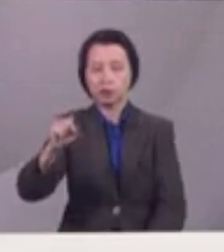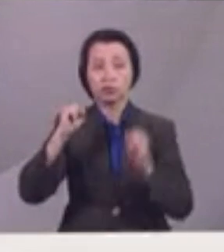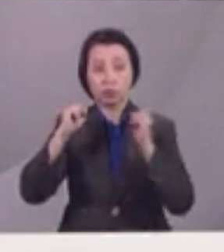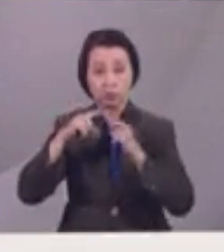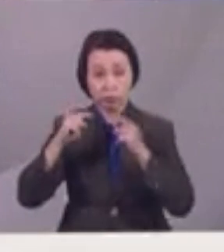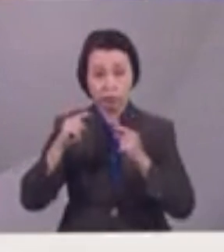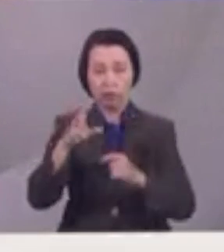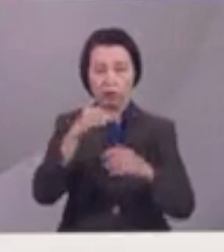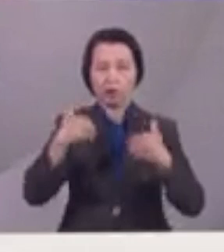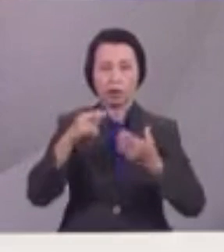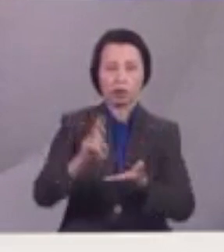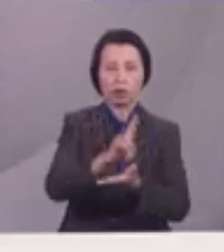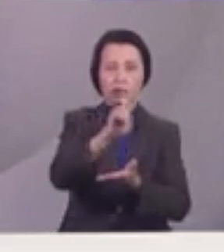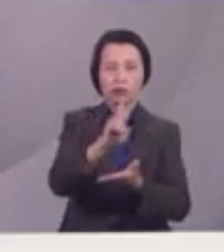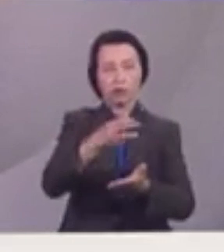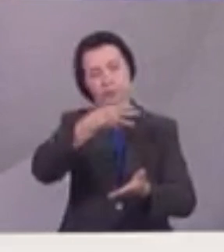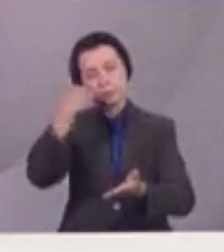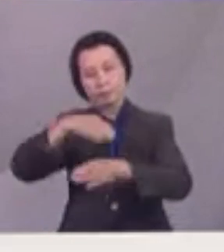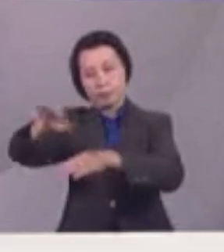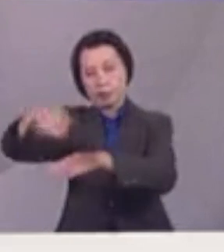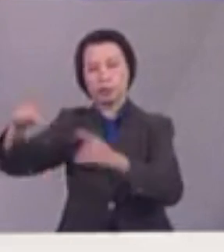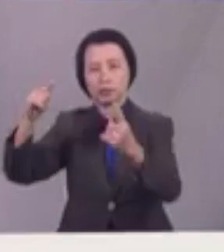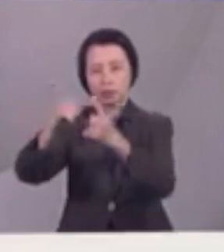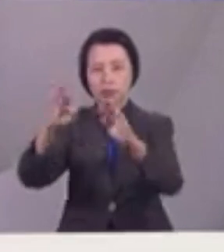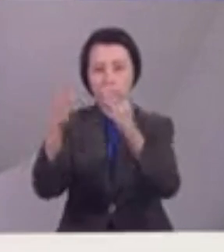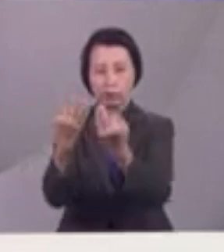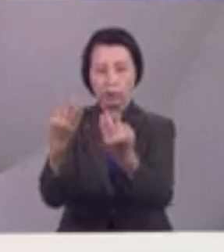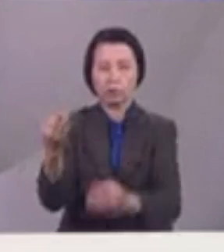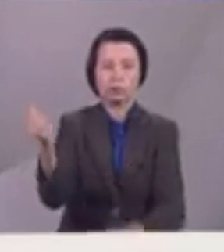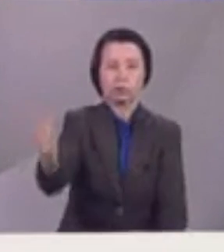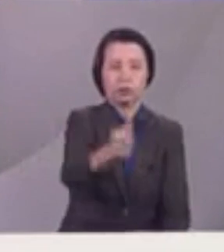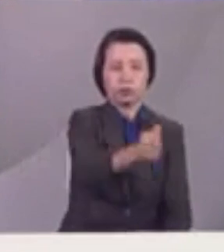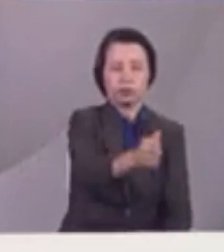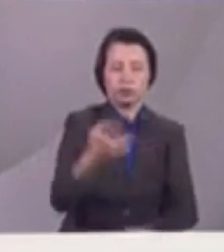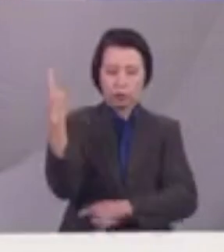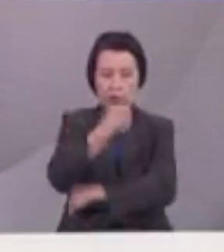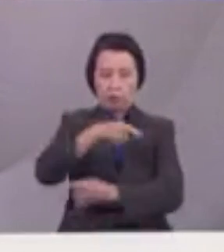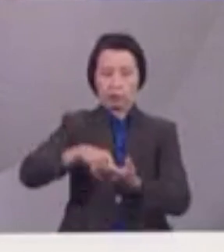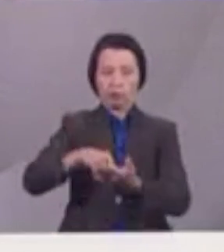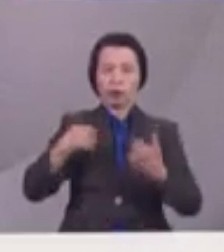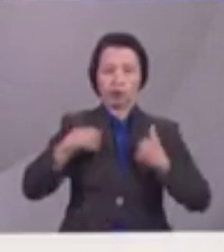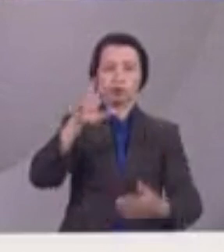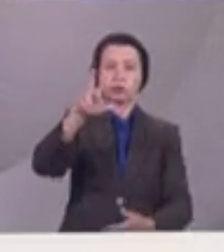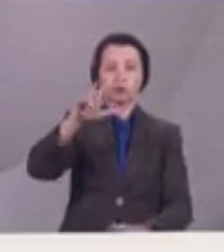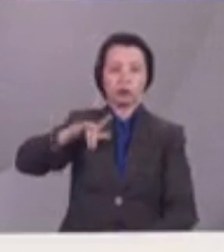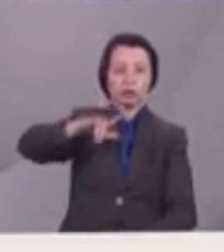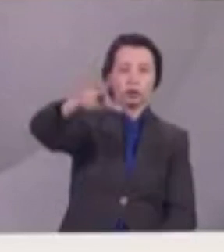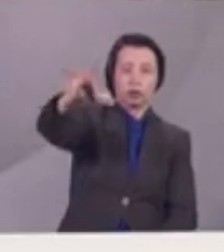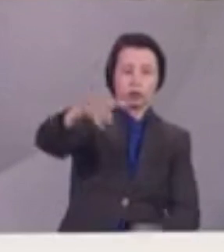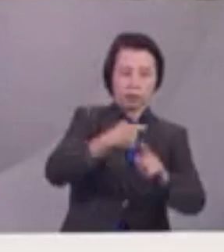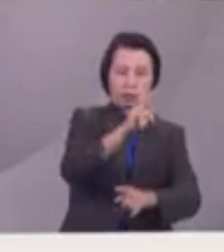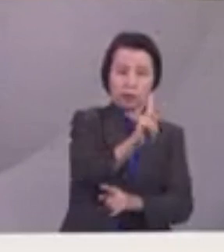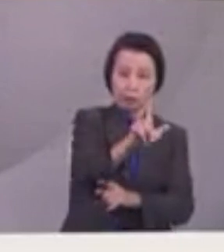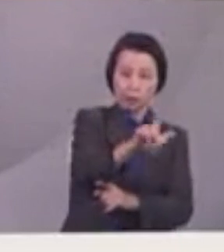ke pangkuan keluarga masing-masing. Hari ini sebanyak 3 penerbangan dari Kuala Lumpur